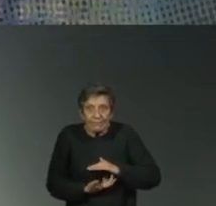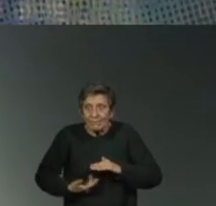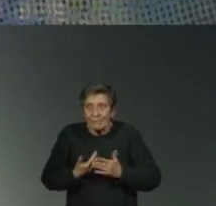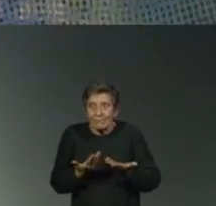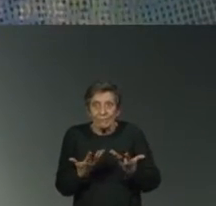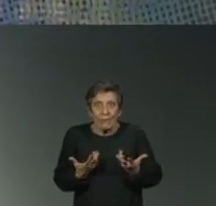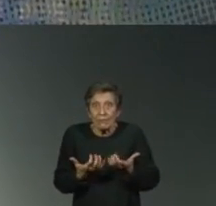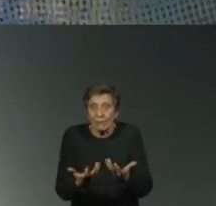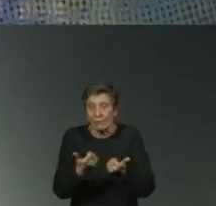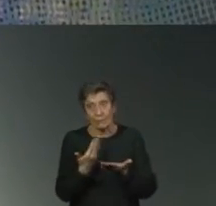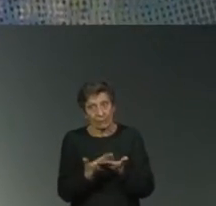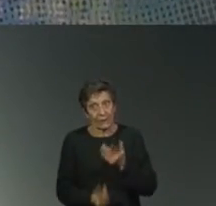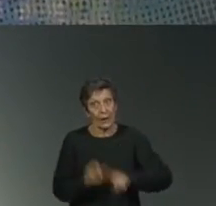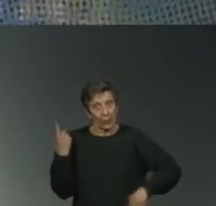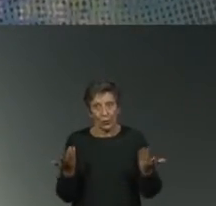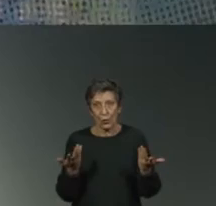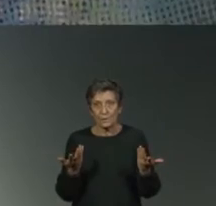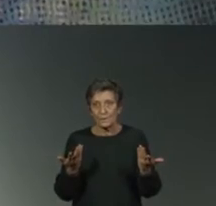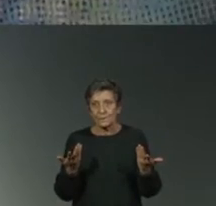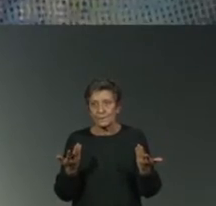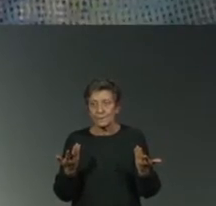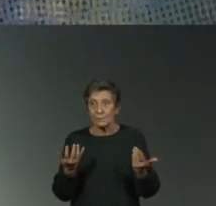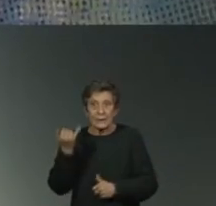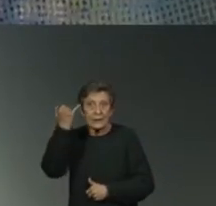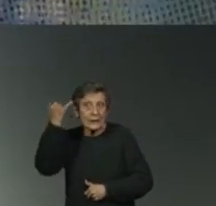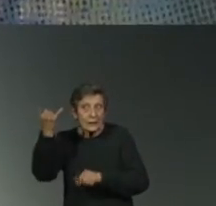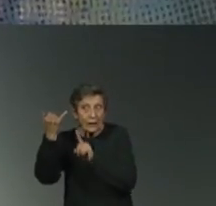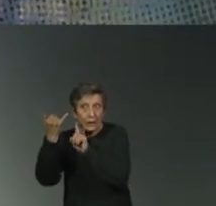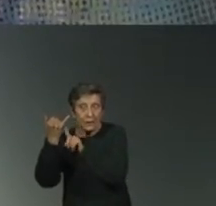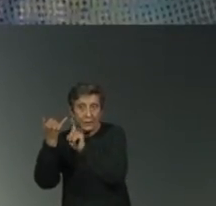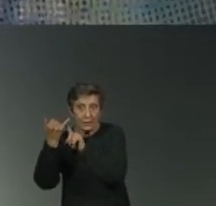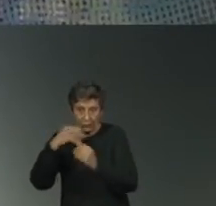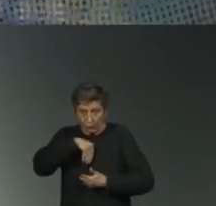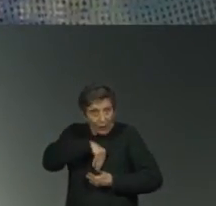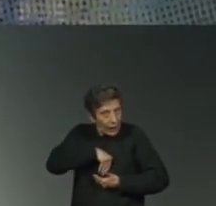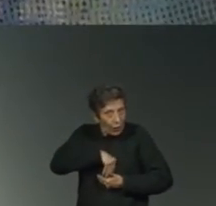important. Il faut que d'une idée qu'on a, toute intérieure,